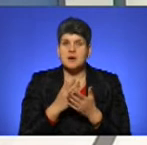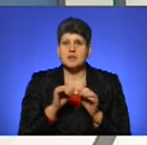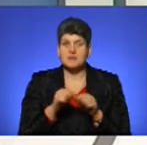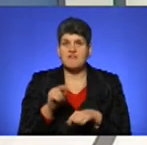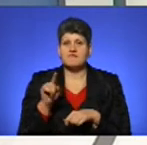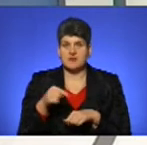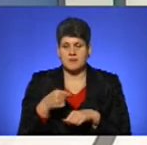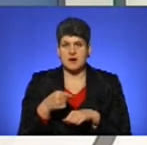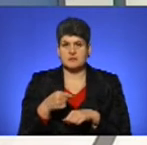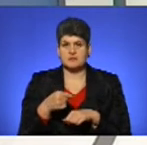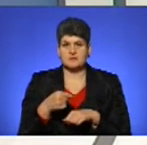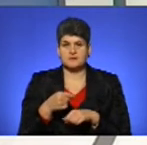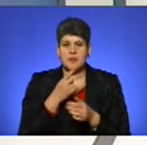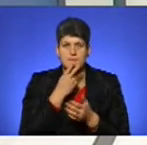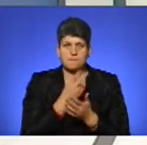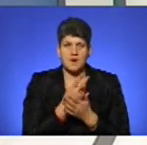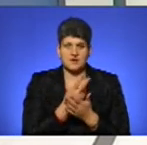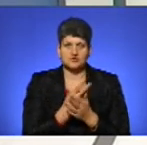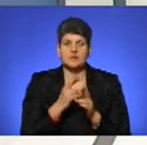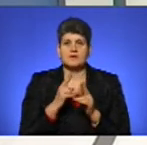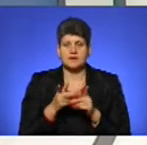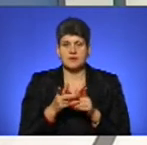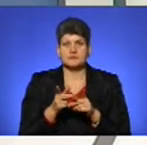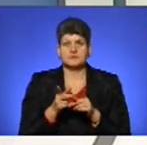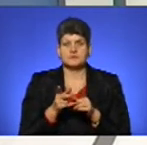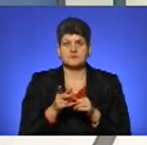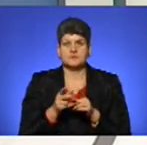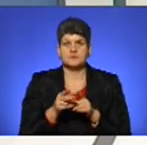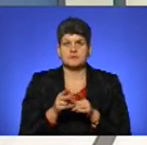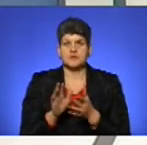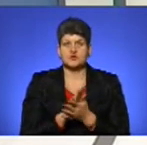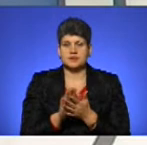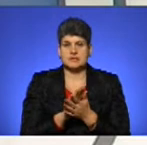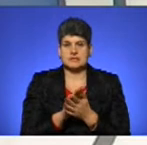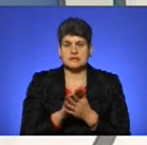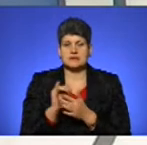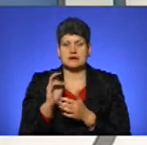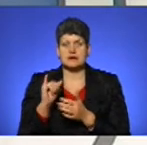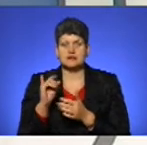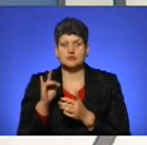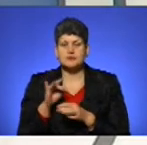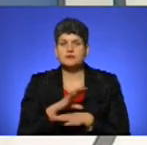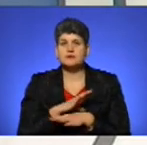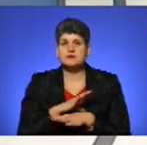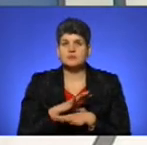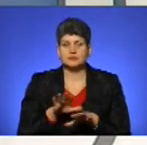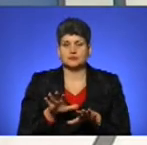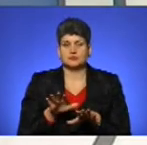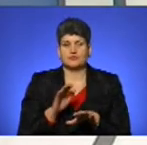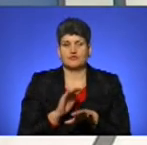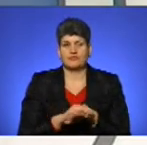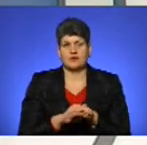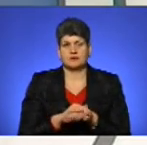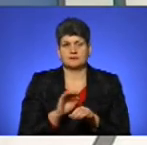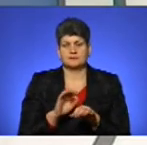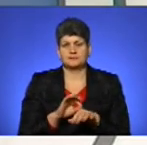вимагати бачити, як стерилізується інструмент, щоб не наразитись на факт